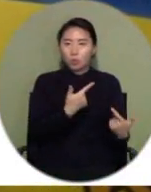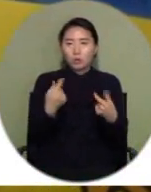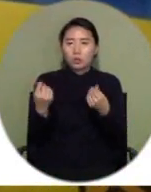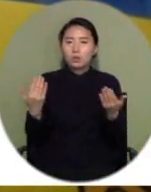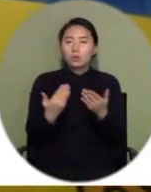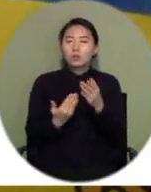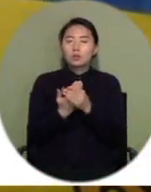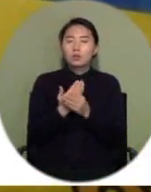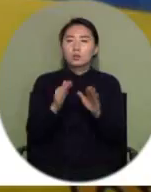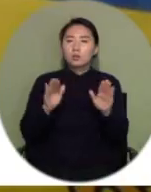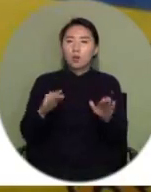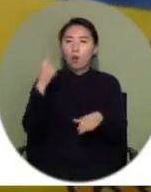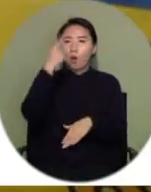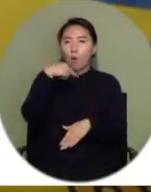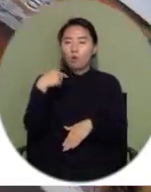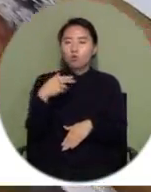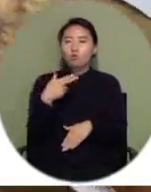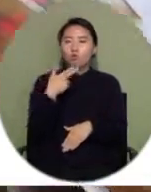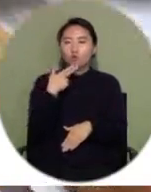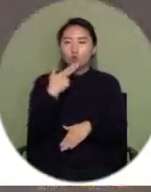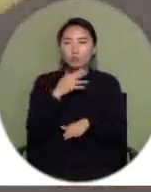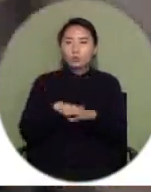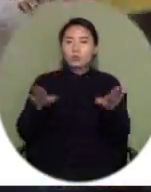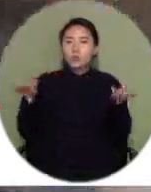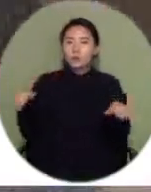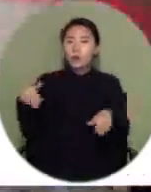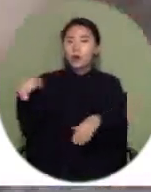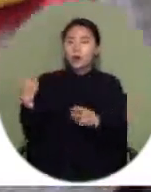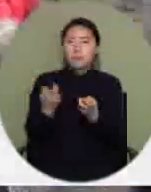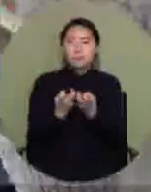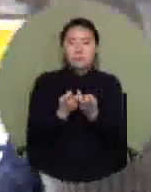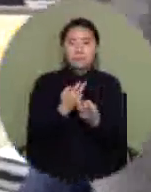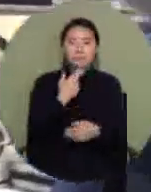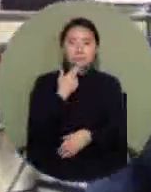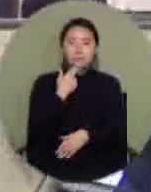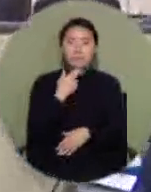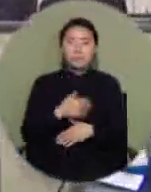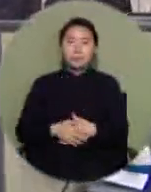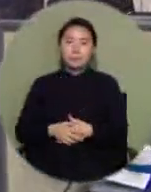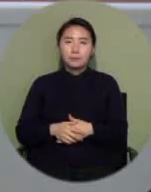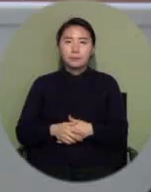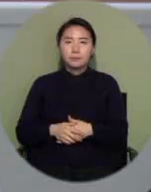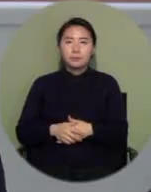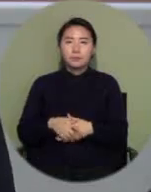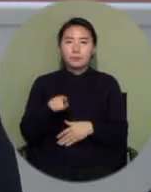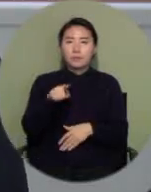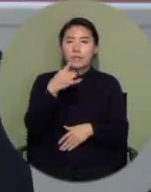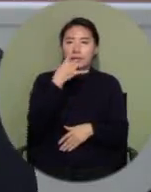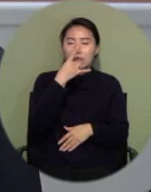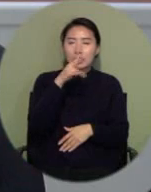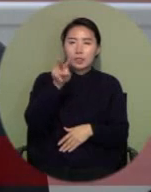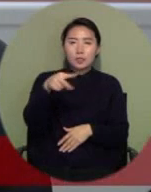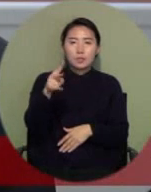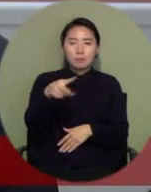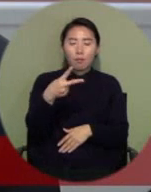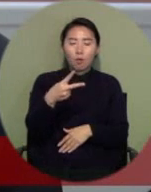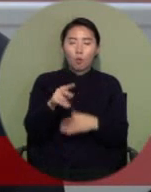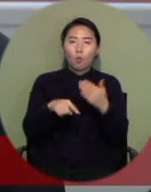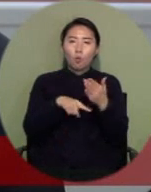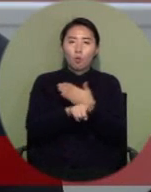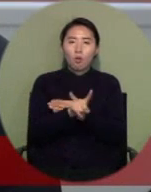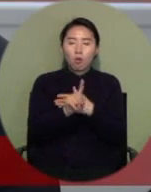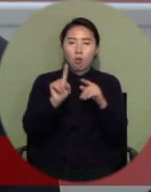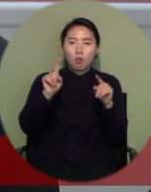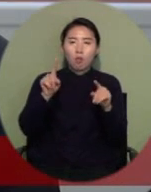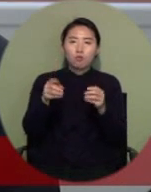있었다며 이번에도 얼굴 없는 천사가 누군지는 알 길이 없다고 말했습니다. 이 쌀 200포 외에도 추석